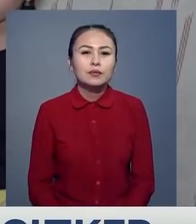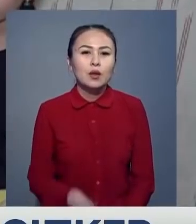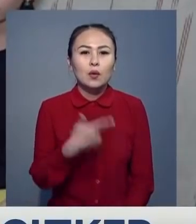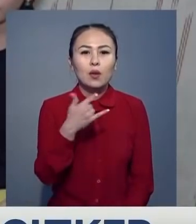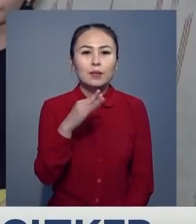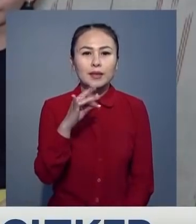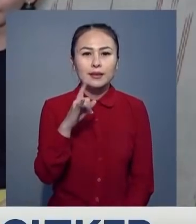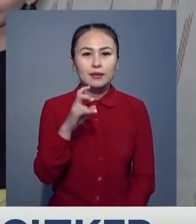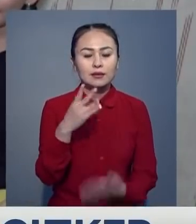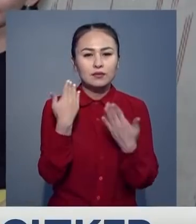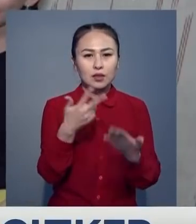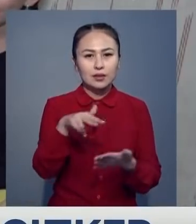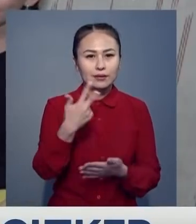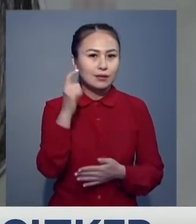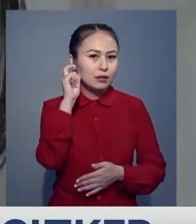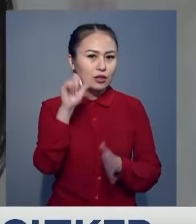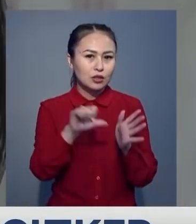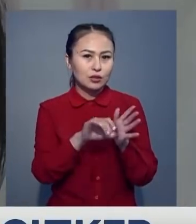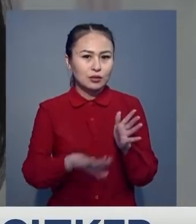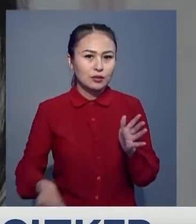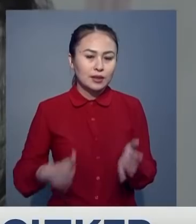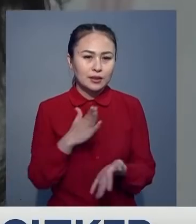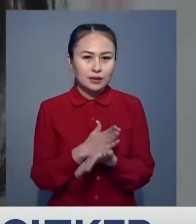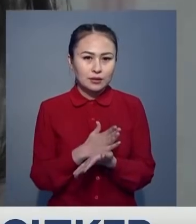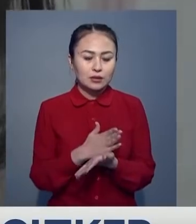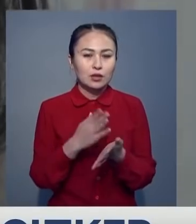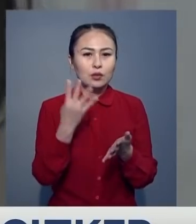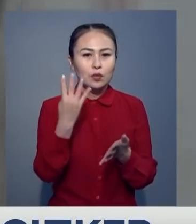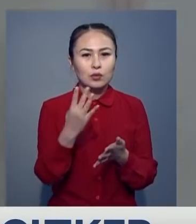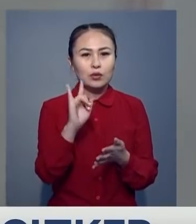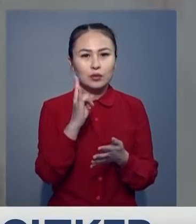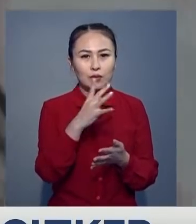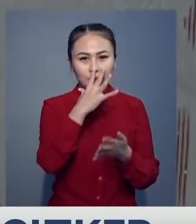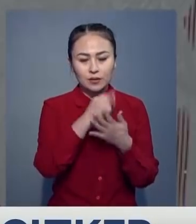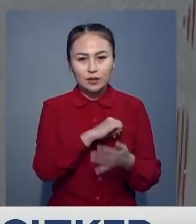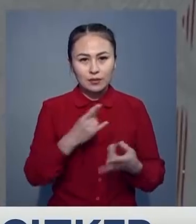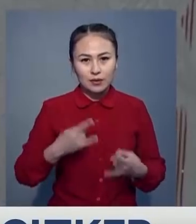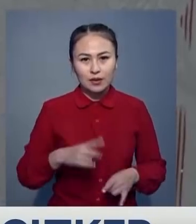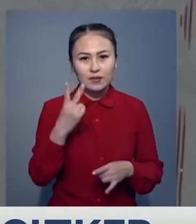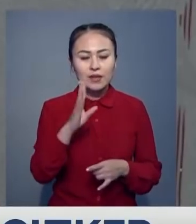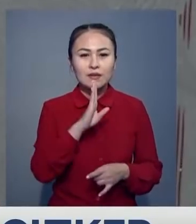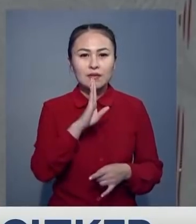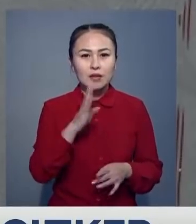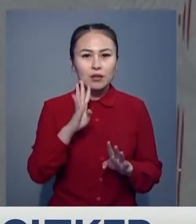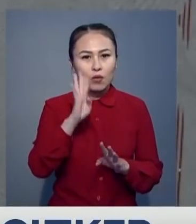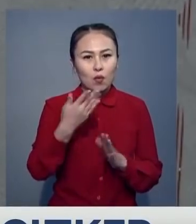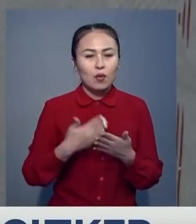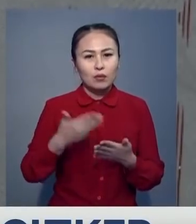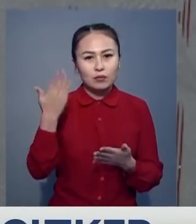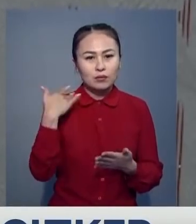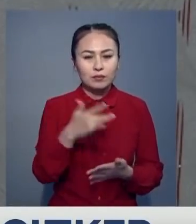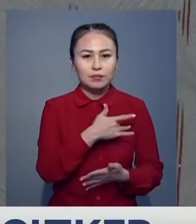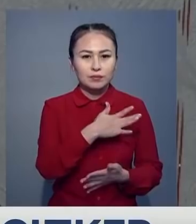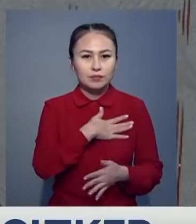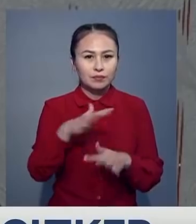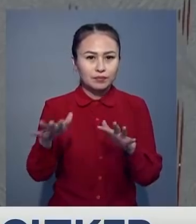Гүлперизат Өтеғұлова 33 жасында 6 баланың анасы атанды. 4 сәбиі өз құрсағынан, 2 қызды осыдан 4 жыл бұрын балалар